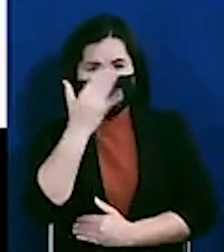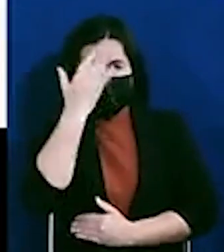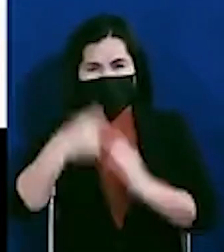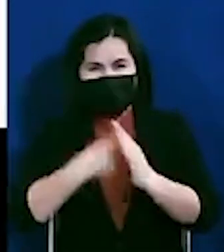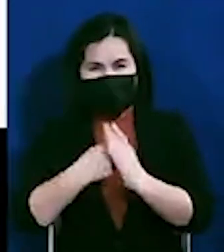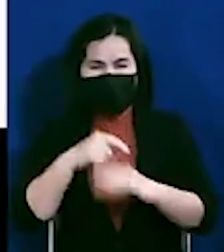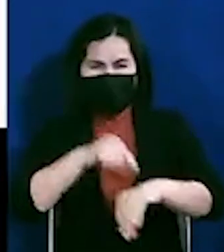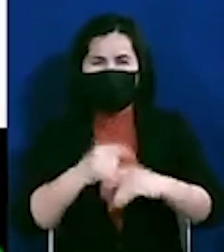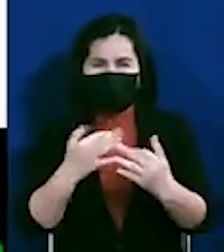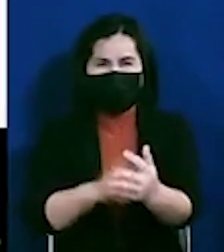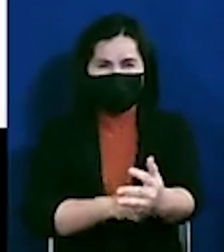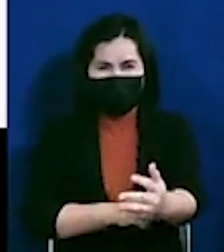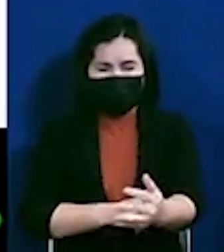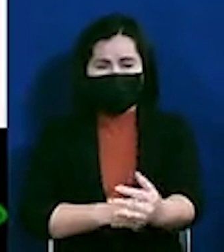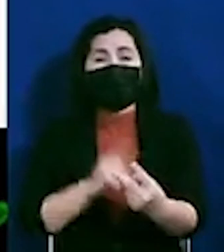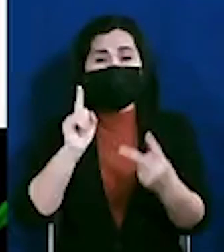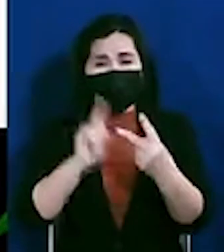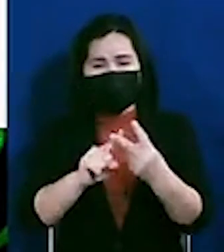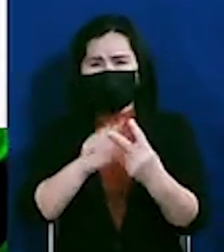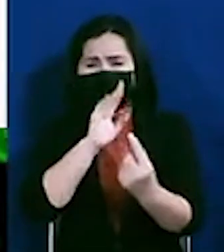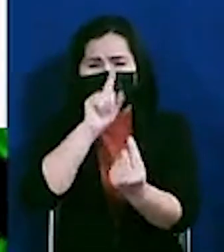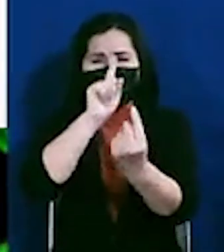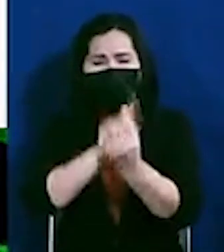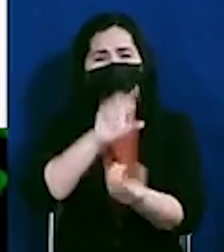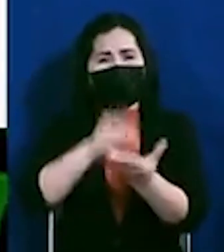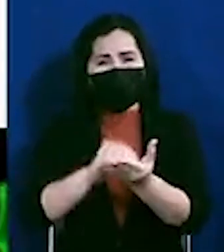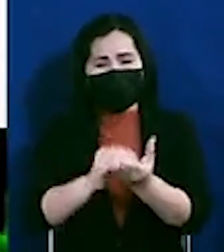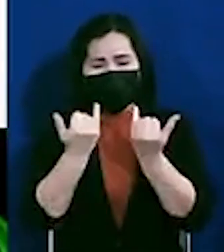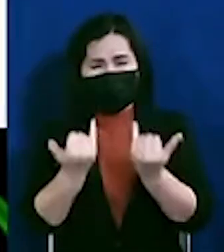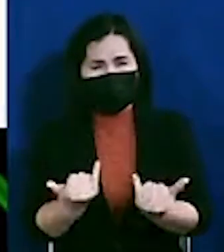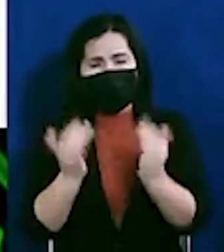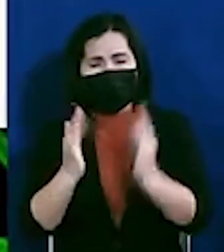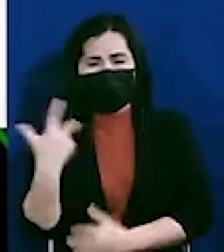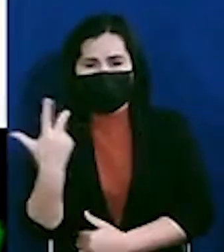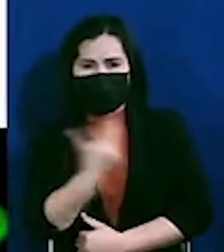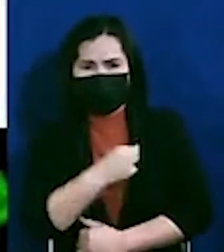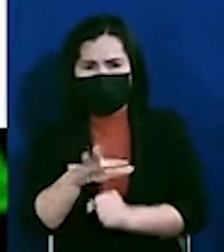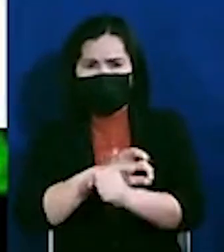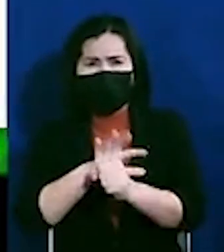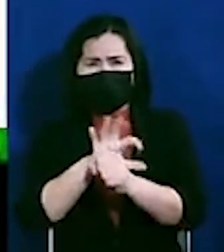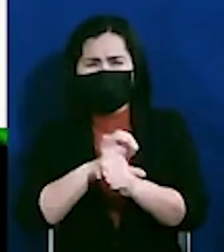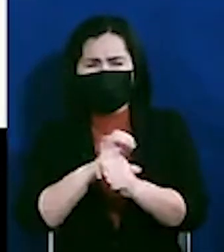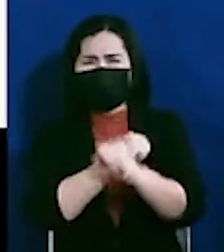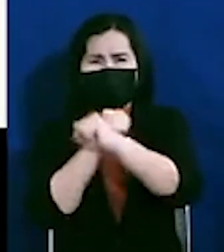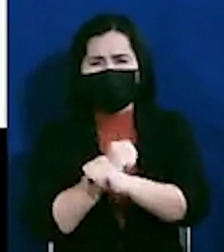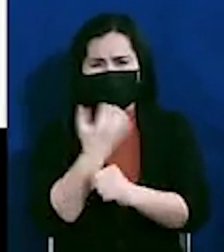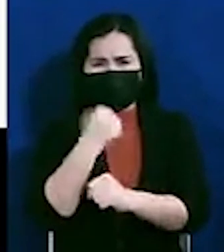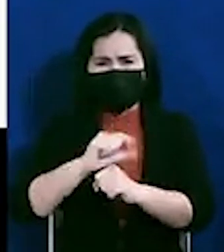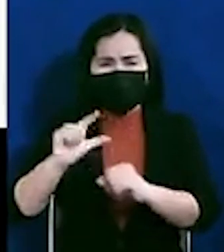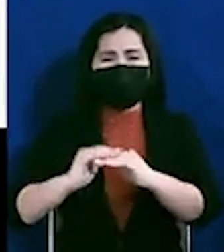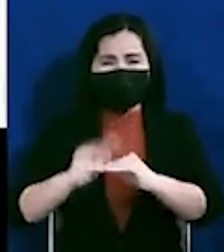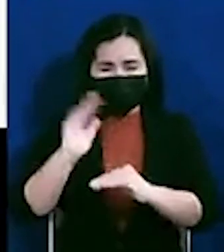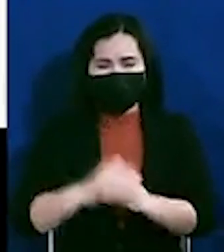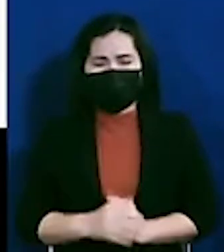อันที่สองก็คือว่าถ้าขึ้นมาแล้วเนี่ยในปัจจุบันเนี่ยมีคนฉีดวัคซีนไปหลายร้านเป็น 10 10ล้านคนเนี่ยนะครับสิ่งที่